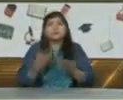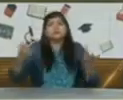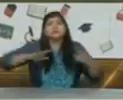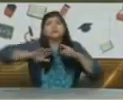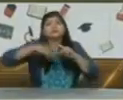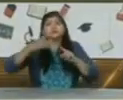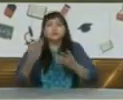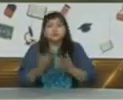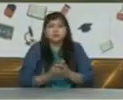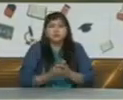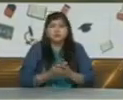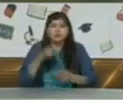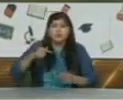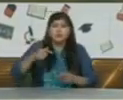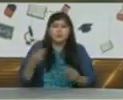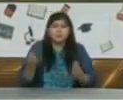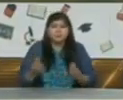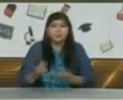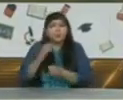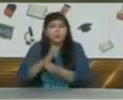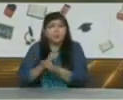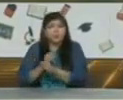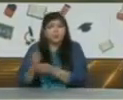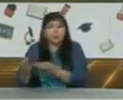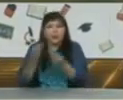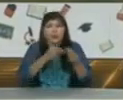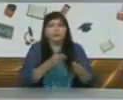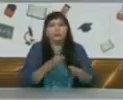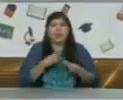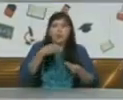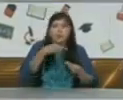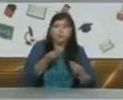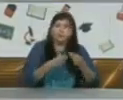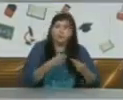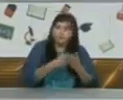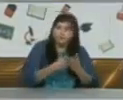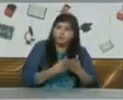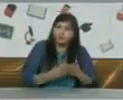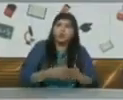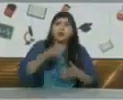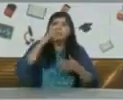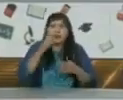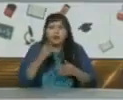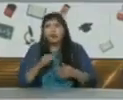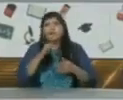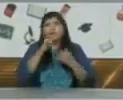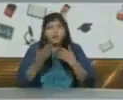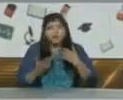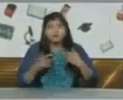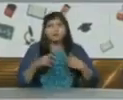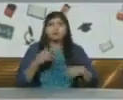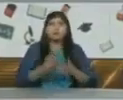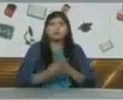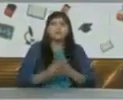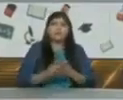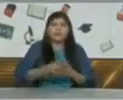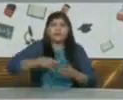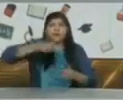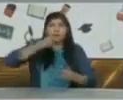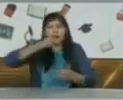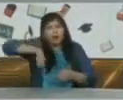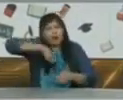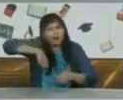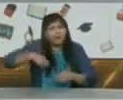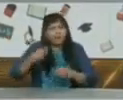शायद बहुत प्रोडक्टिव हो जाएगी। आपके माँ या पिता अगर खाना बना रहे